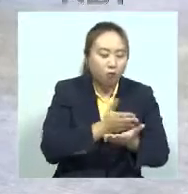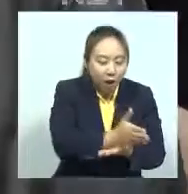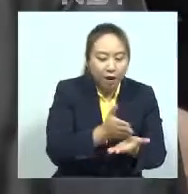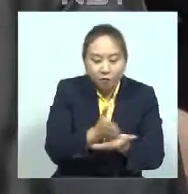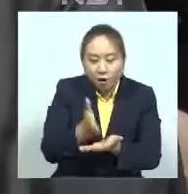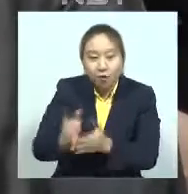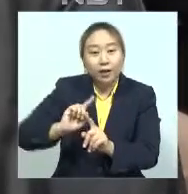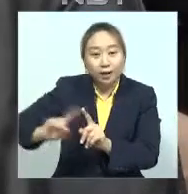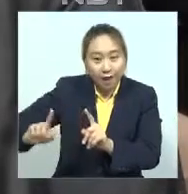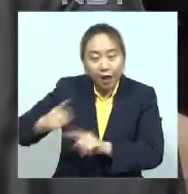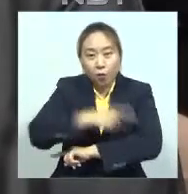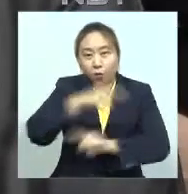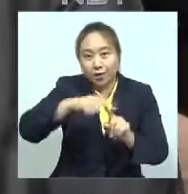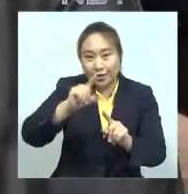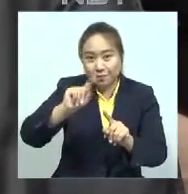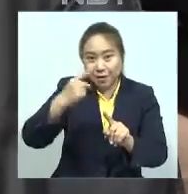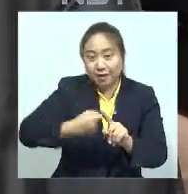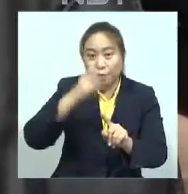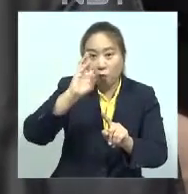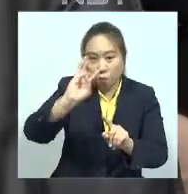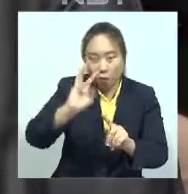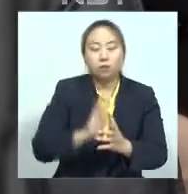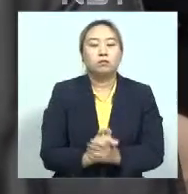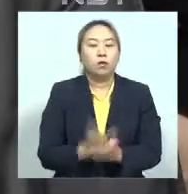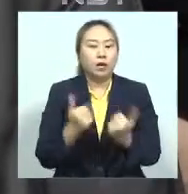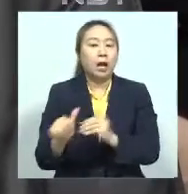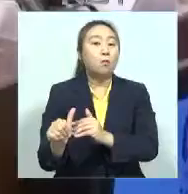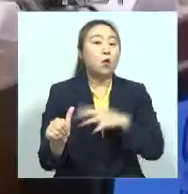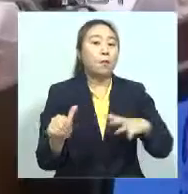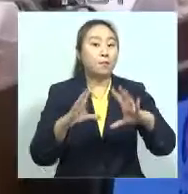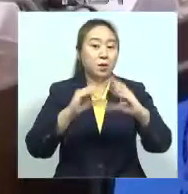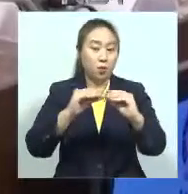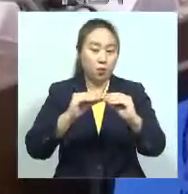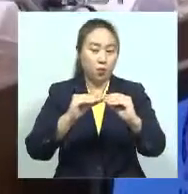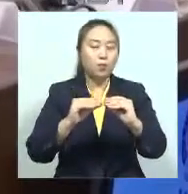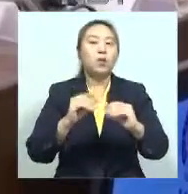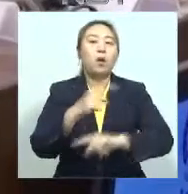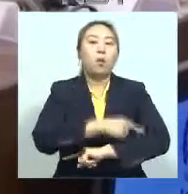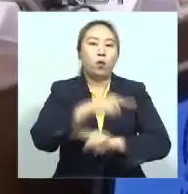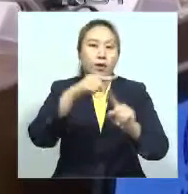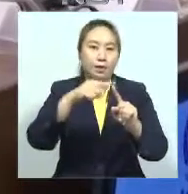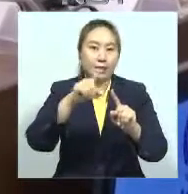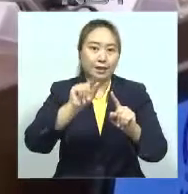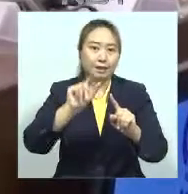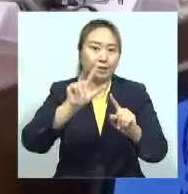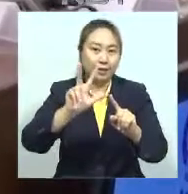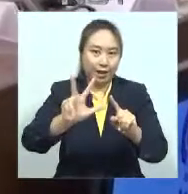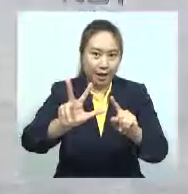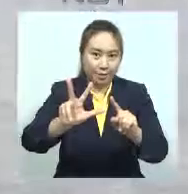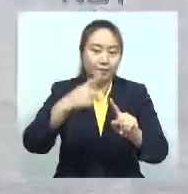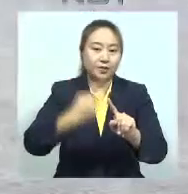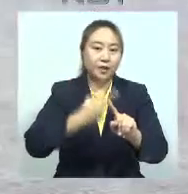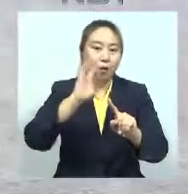ๆในวันที่21มิถุนายนส่วนการประชุมระดับผู้นำจะมีขึ้นในวันที่23